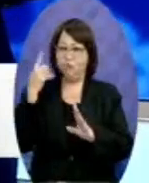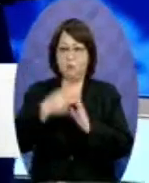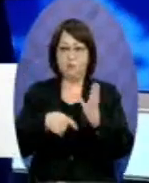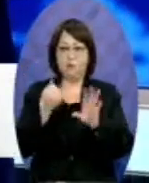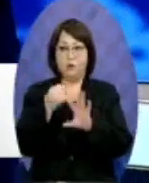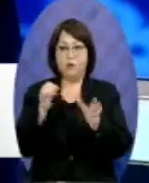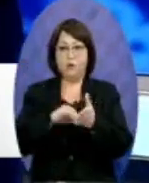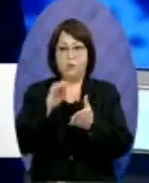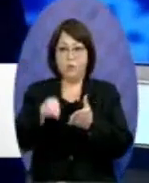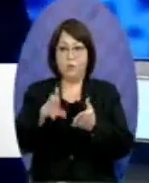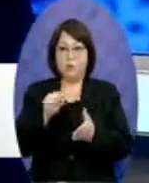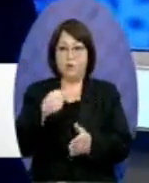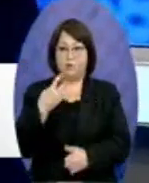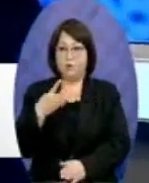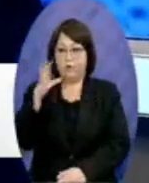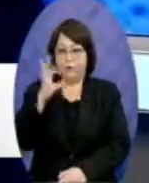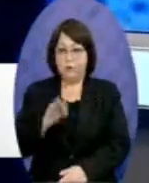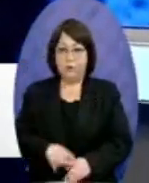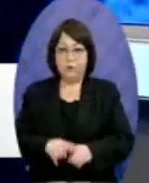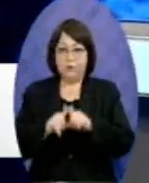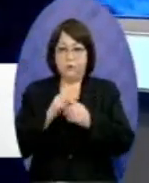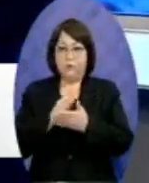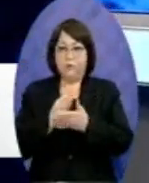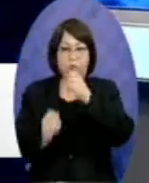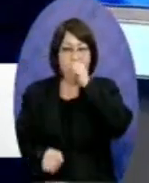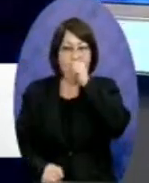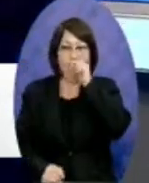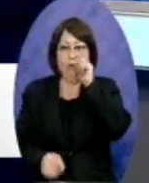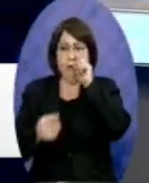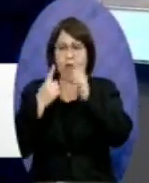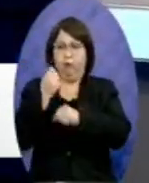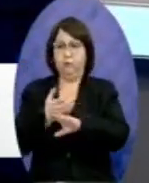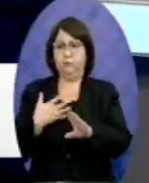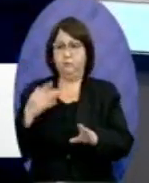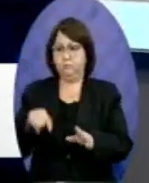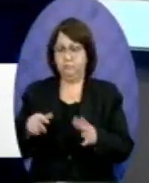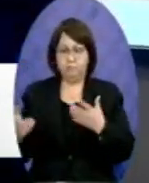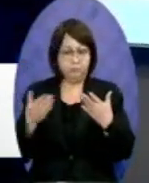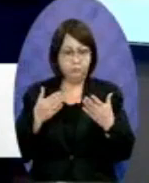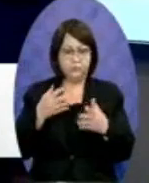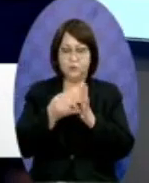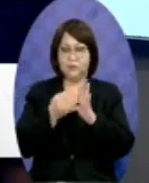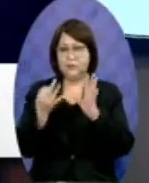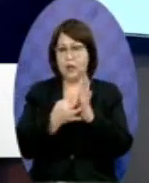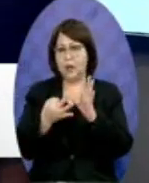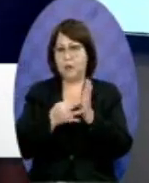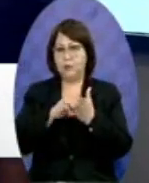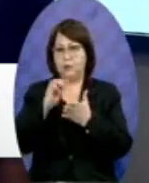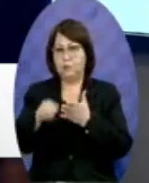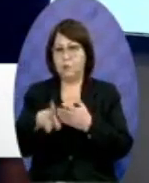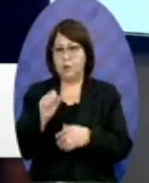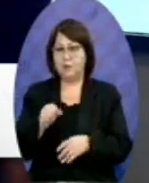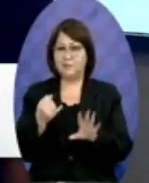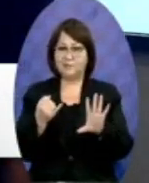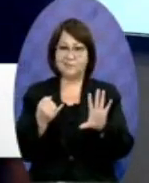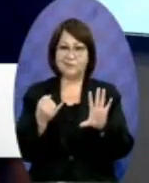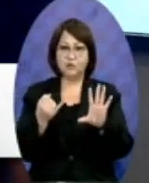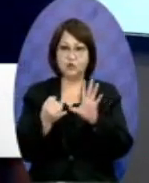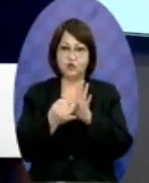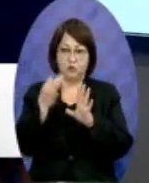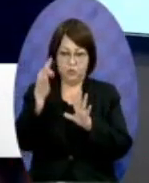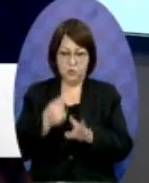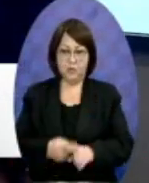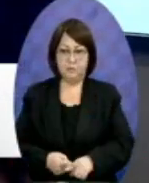буюу 44% өссөн үзүүлэлттэй байгаа. За өмнөх оны мөнгөөс 788 тэрбум төгрөг буюу 67% тус тус өссөн үзүүлэлттэй